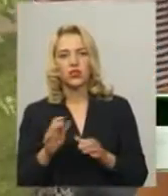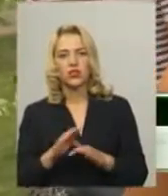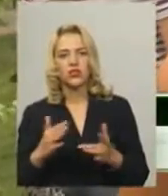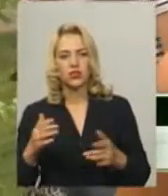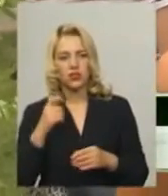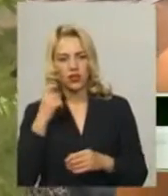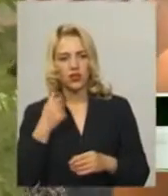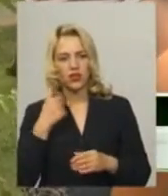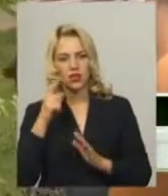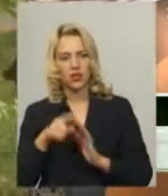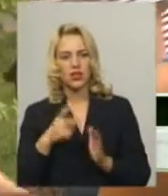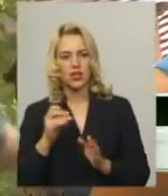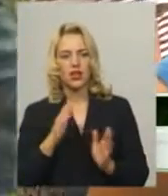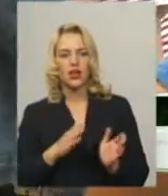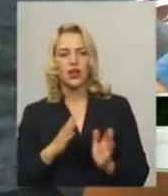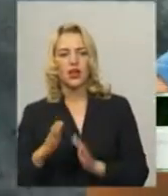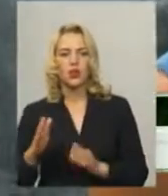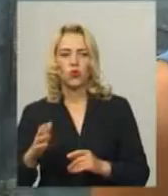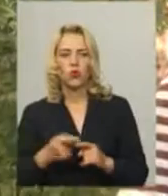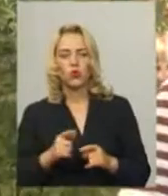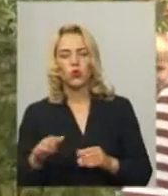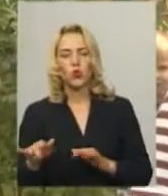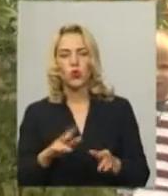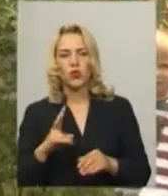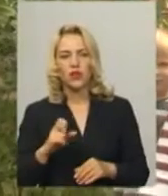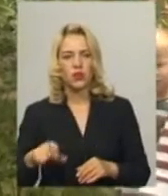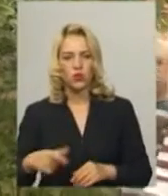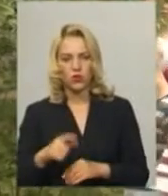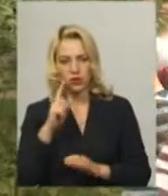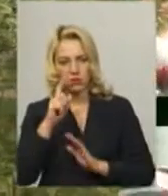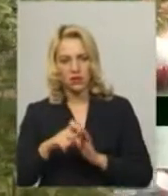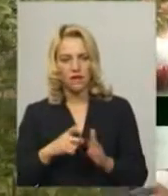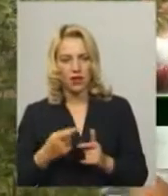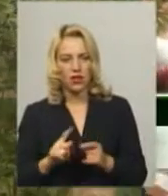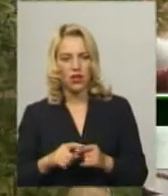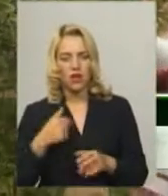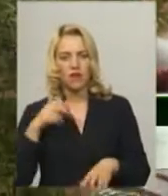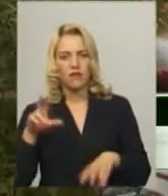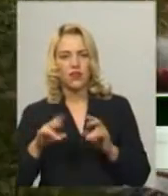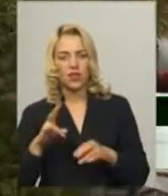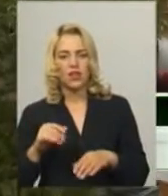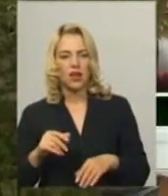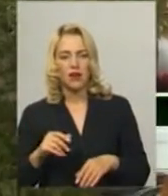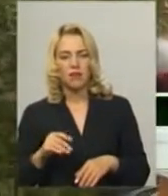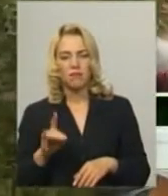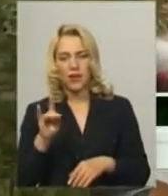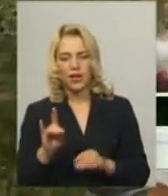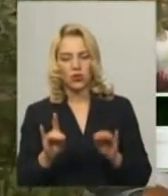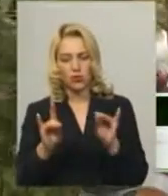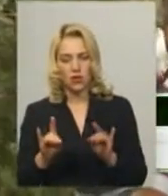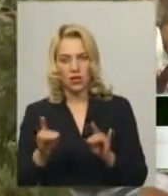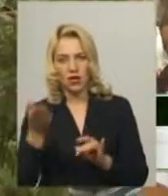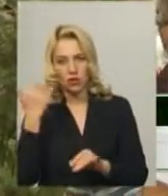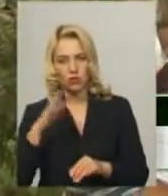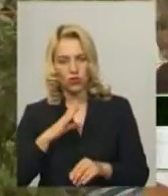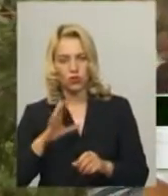як регулюють рух на дорозі дуже пізнавально. Я вважав, що на передньому кріслі раніше можна